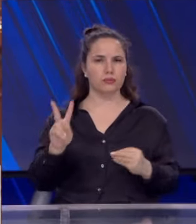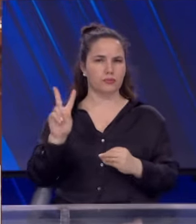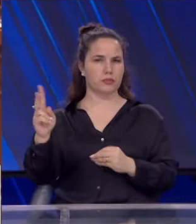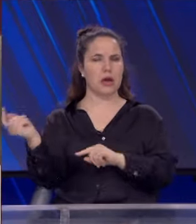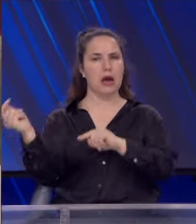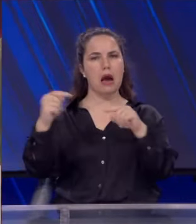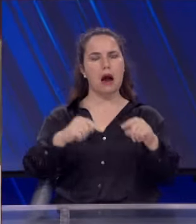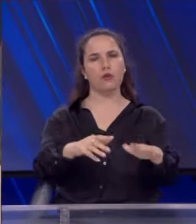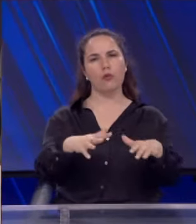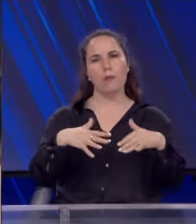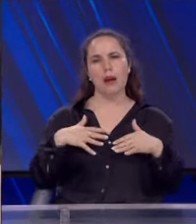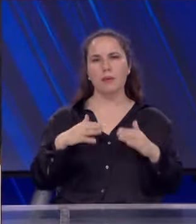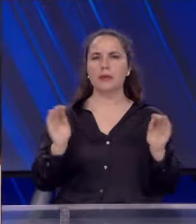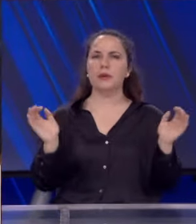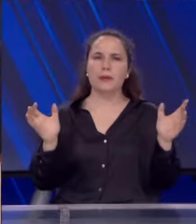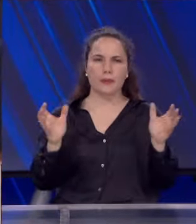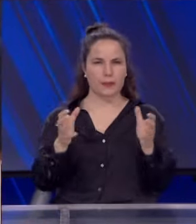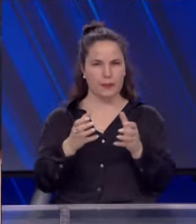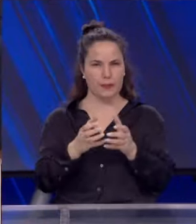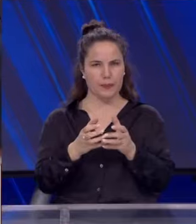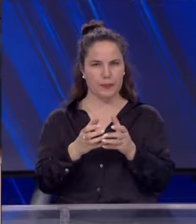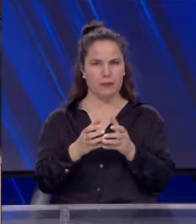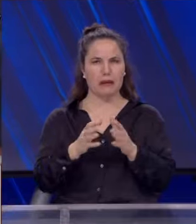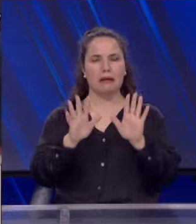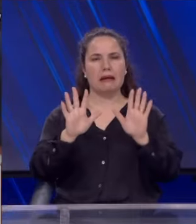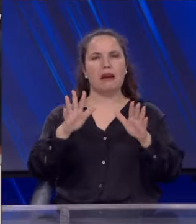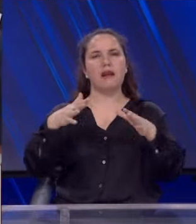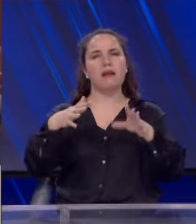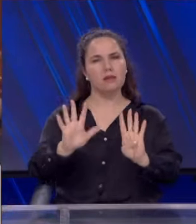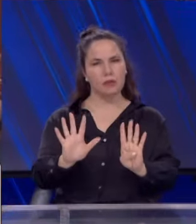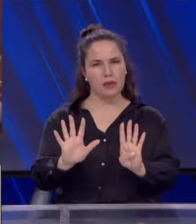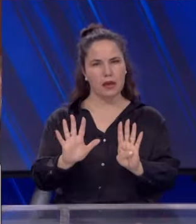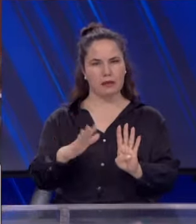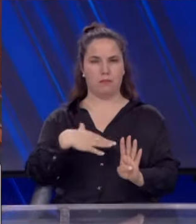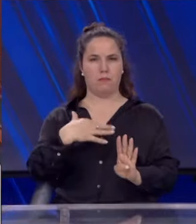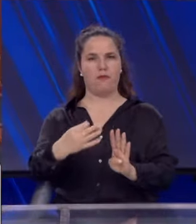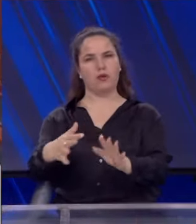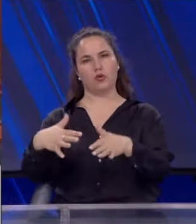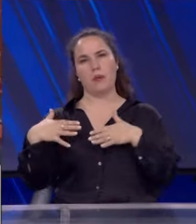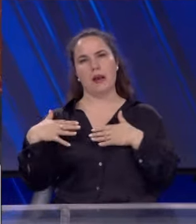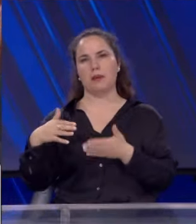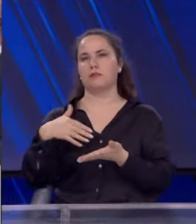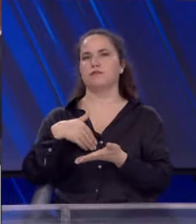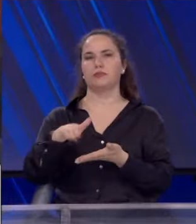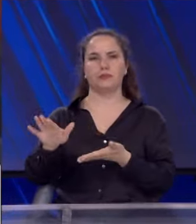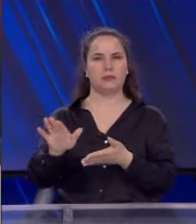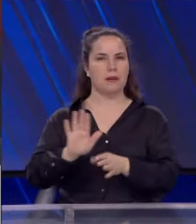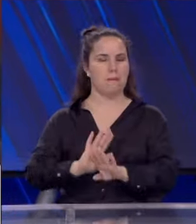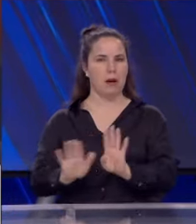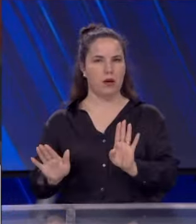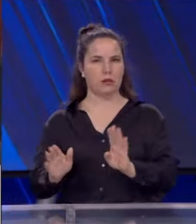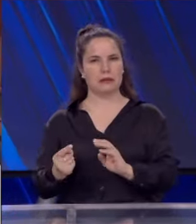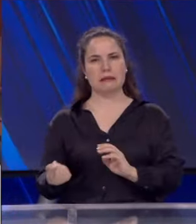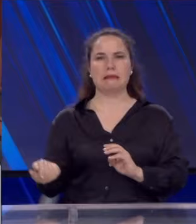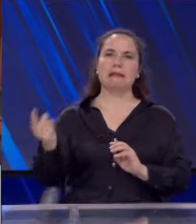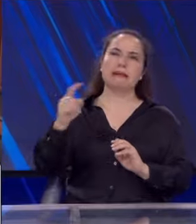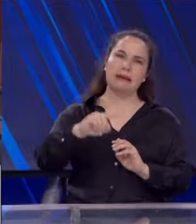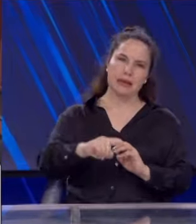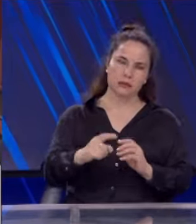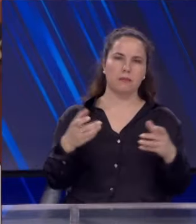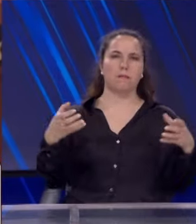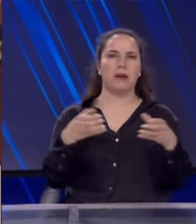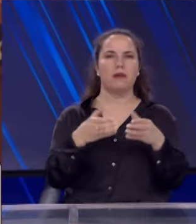marrin pjesë në seancë është më i vogël pasi 19 ligjvënës të Partisë Demokratike janë përjashtuar. Nesër mbledhja e parlamentit do të fokusohet